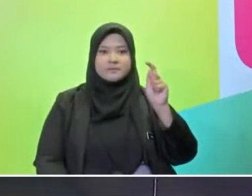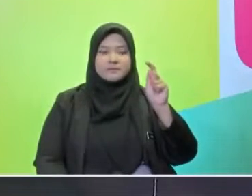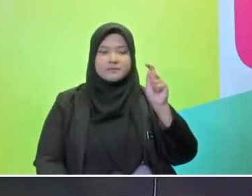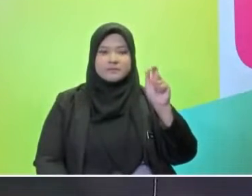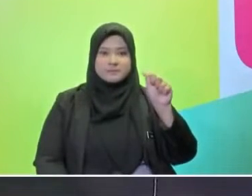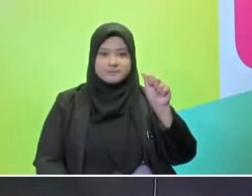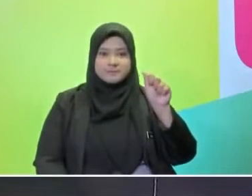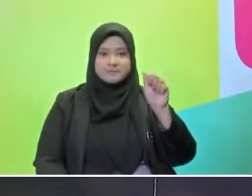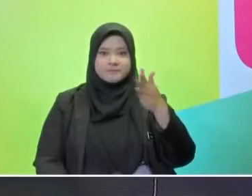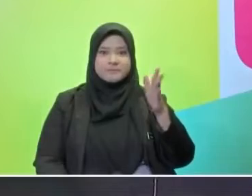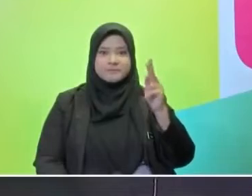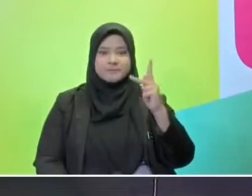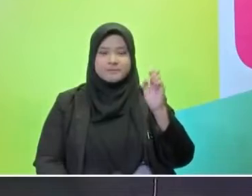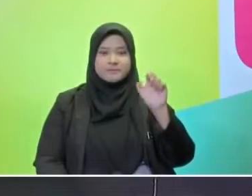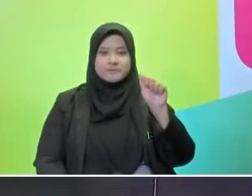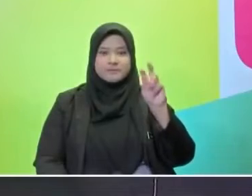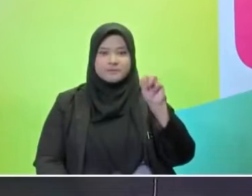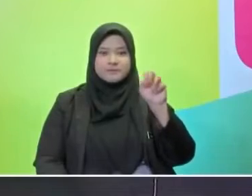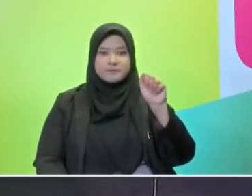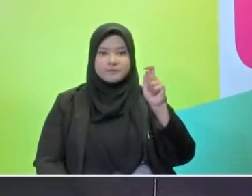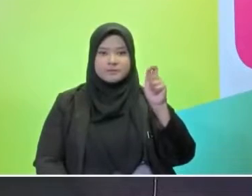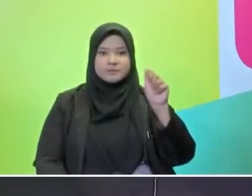ini atau yang ini?